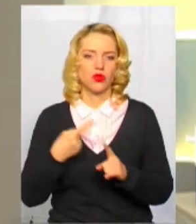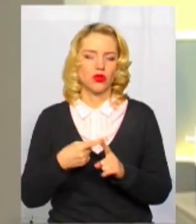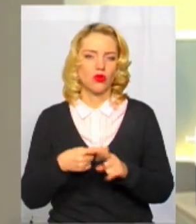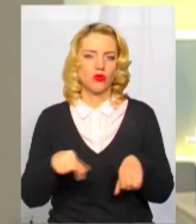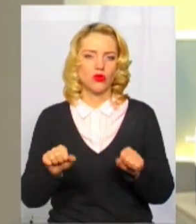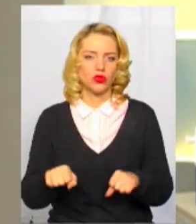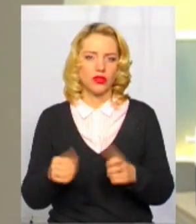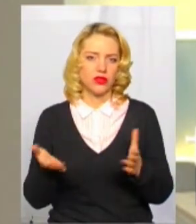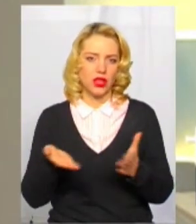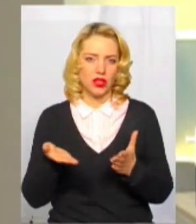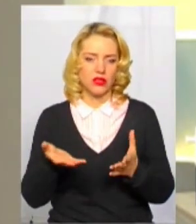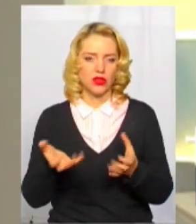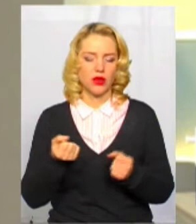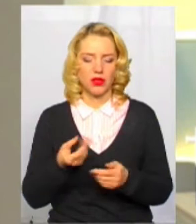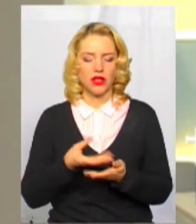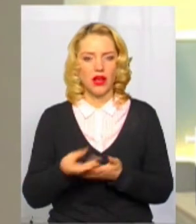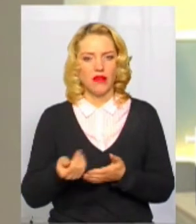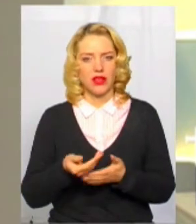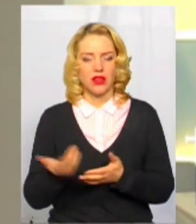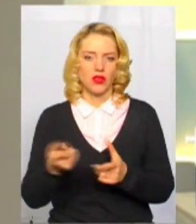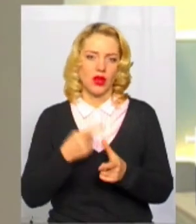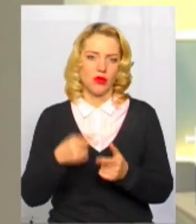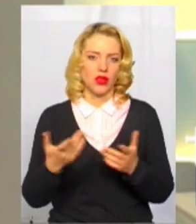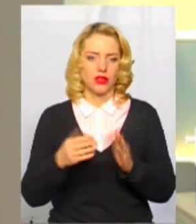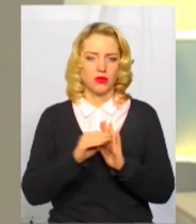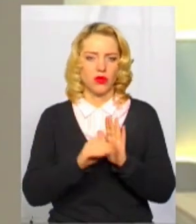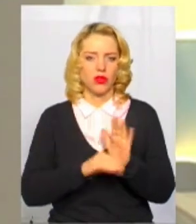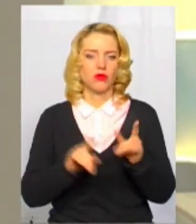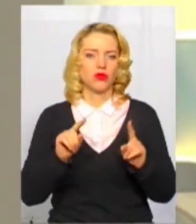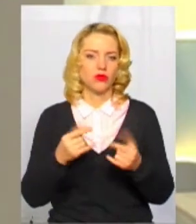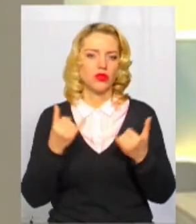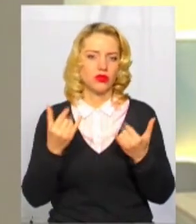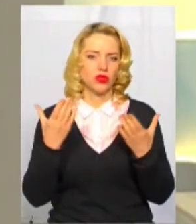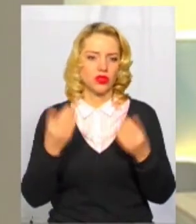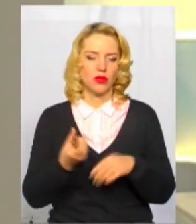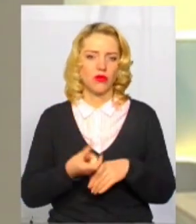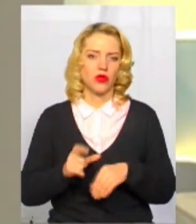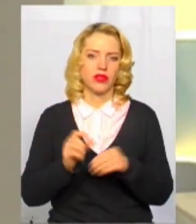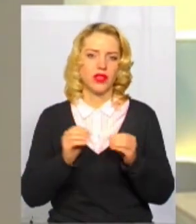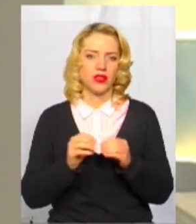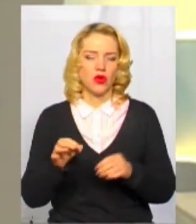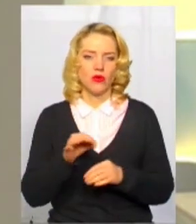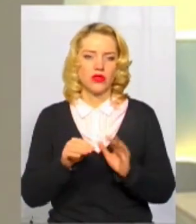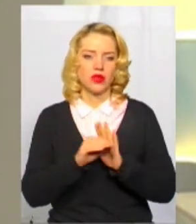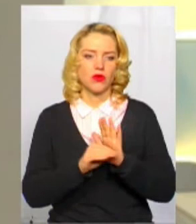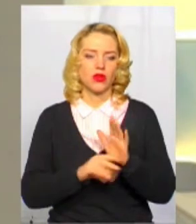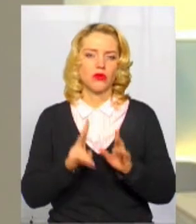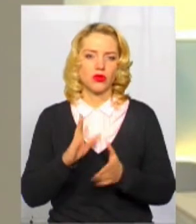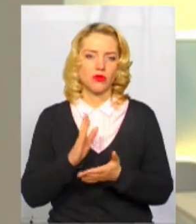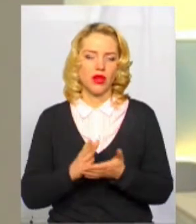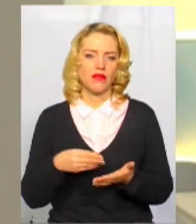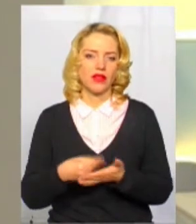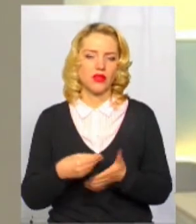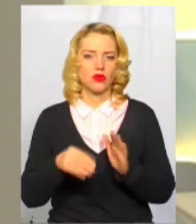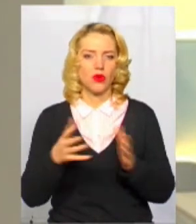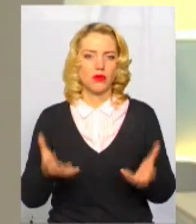можливість отримати якісь певні видатки або якісь програми. Тому на сьогоднішній день понад 10 обласних програм, які мають фінансову